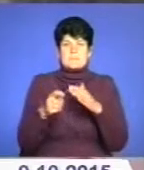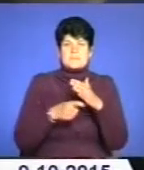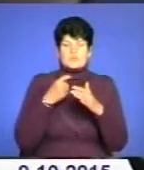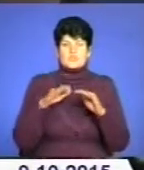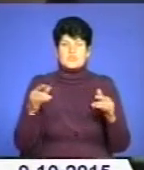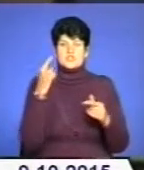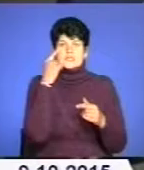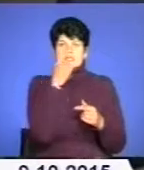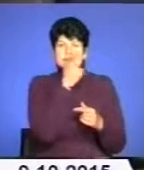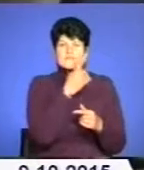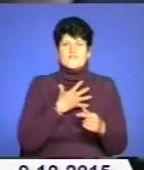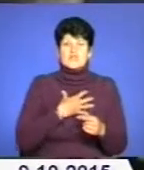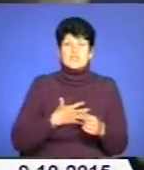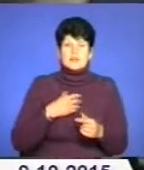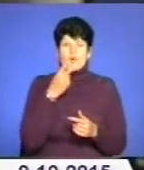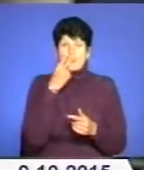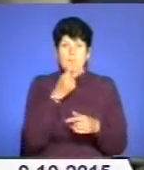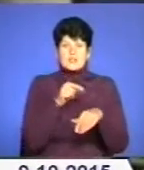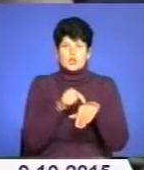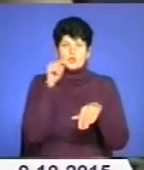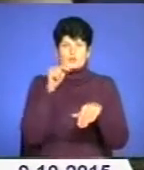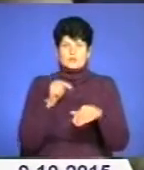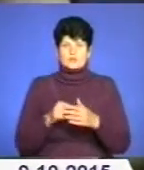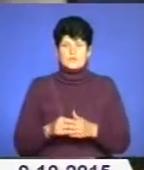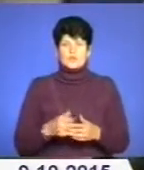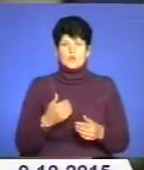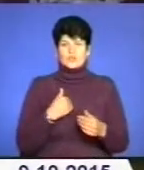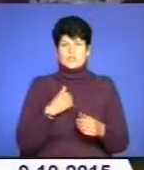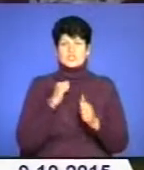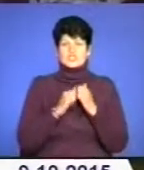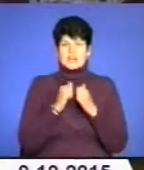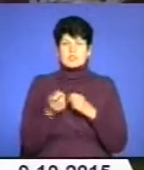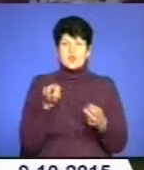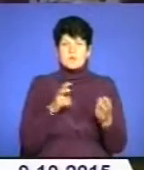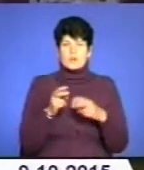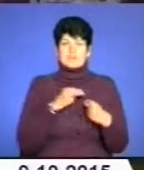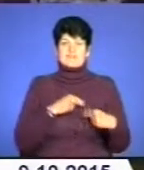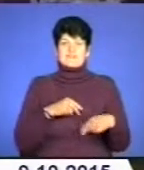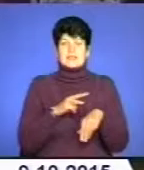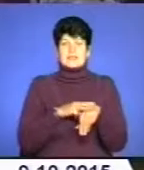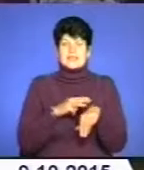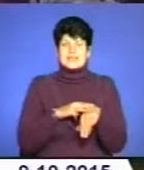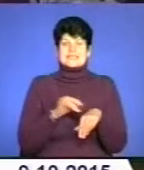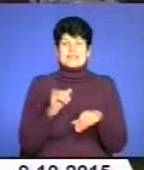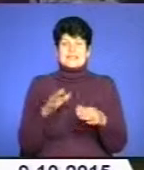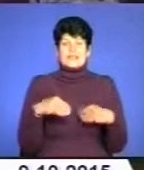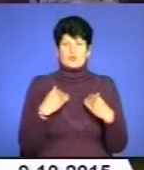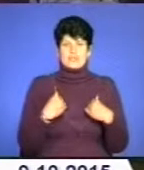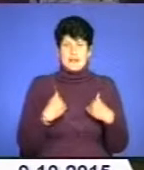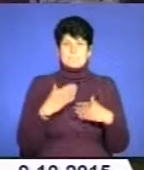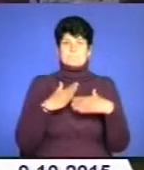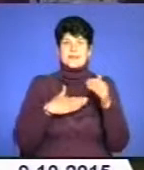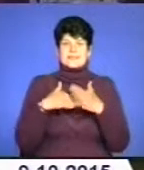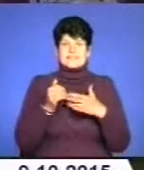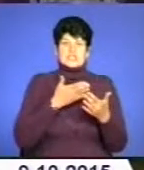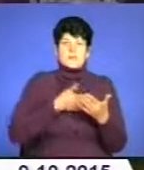зір. Їм важливо побачити, доторкнутися. До нас часто приходять працівники міліції і дають нам практичні поради,